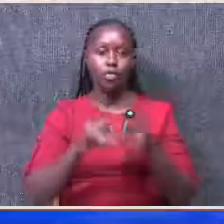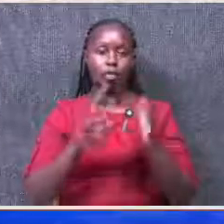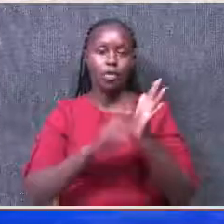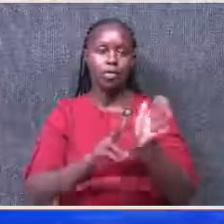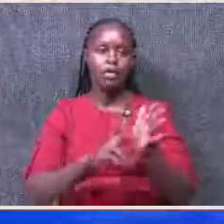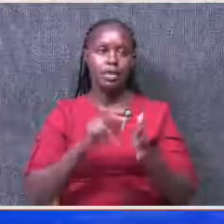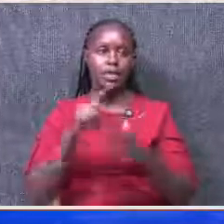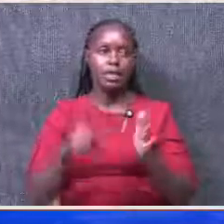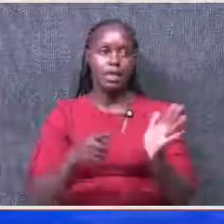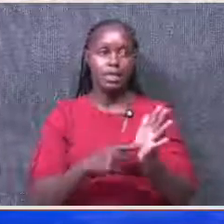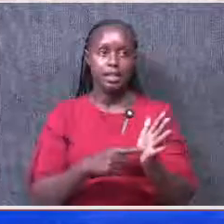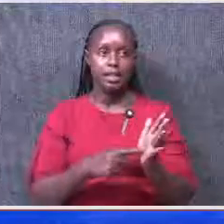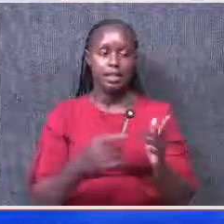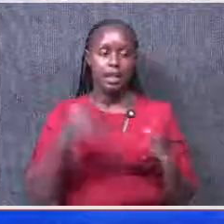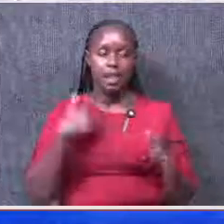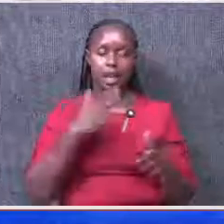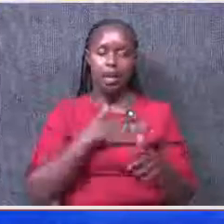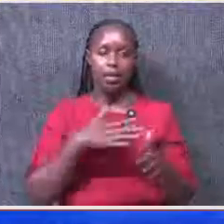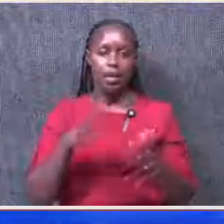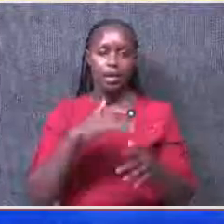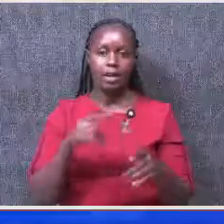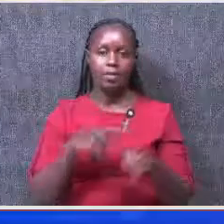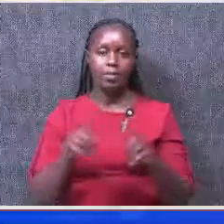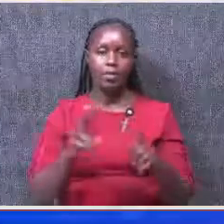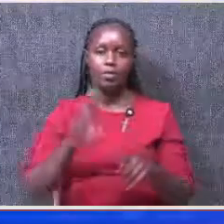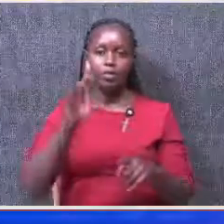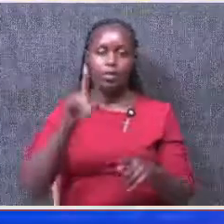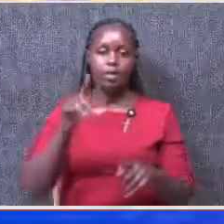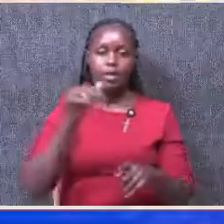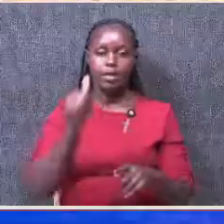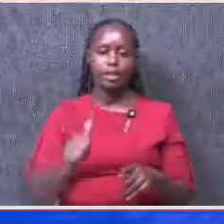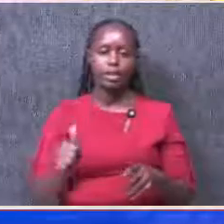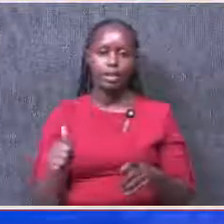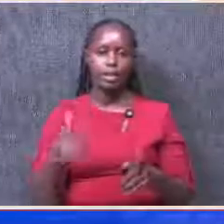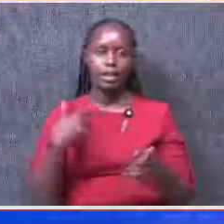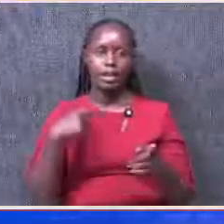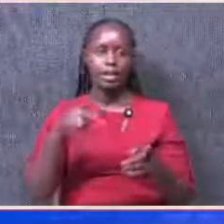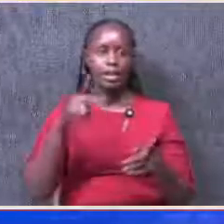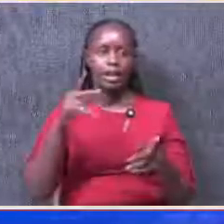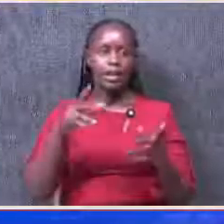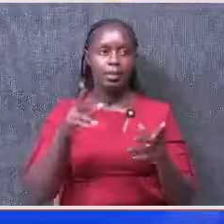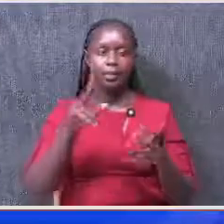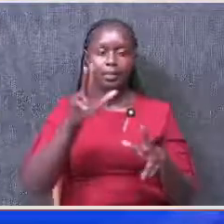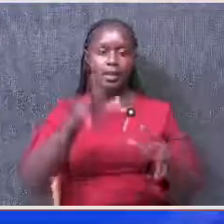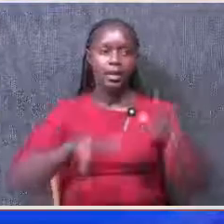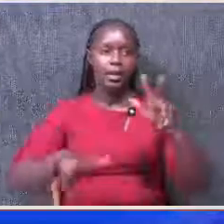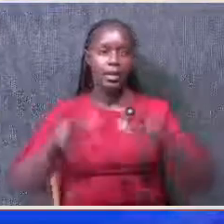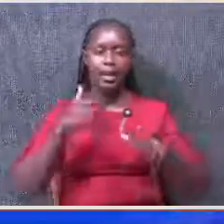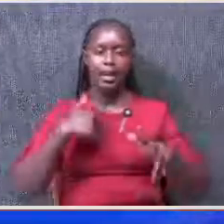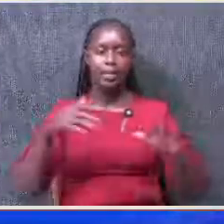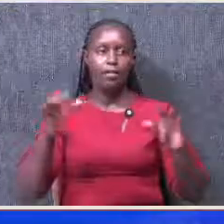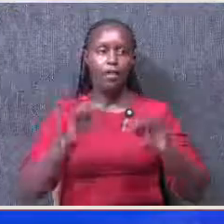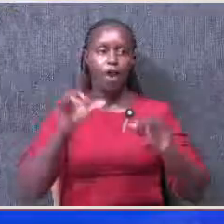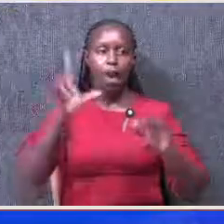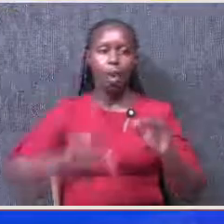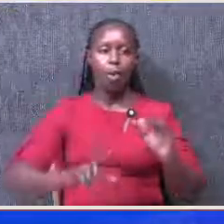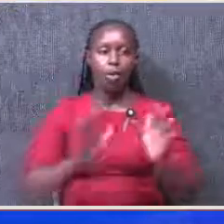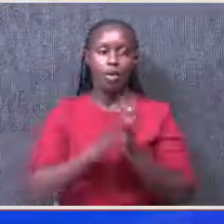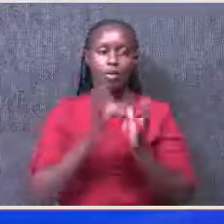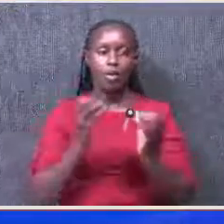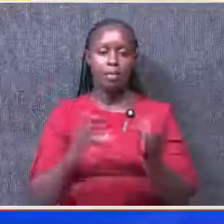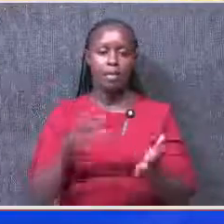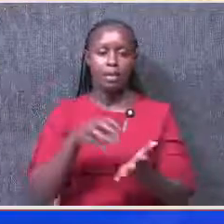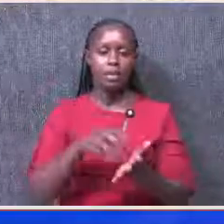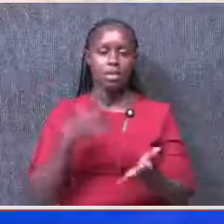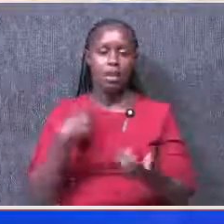chama katika hii wodi yetu. UDA nomination exercise in Kirinyaga County witnessed low voter turnouts, with many stations